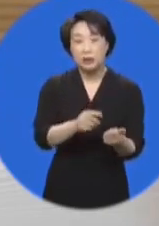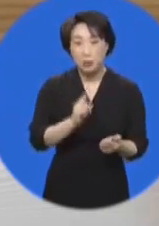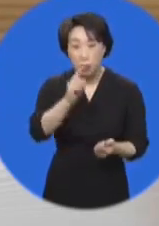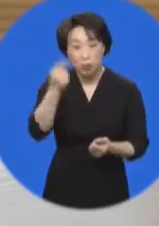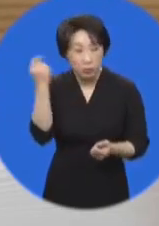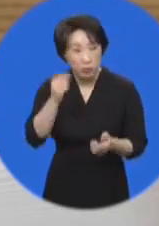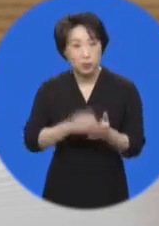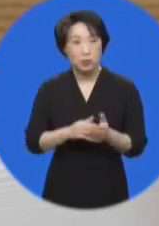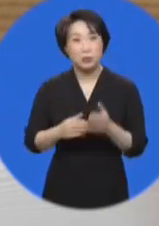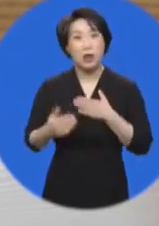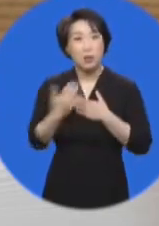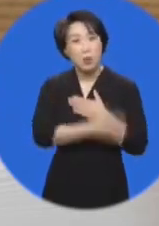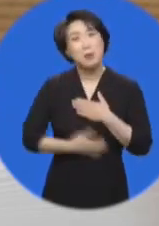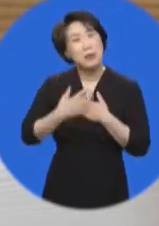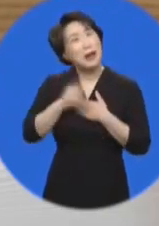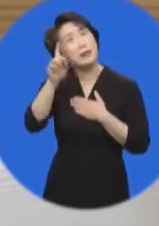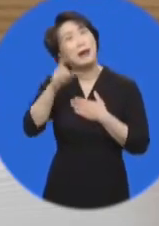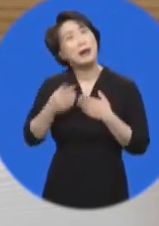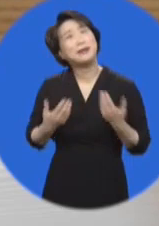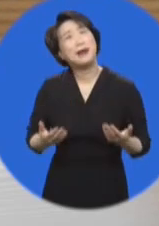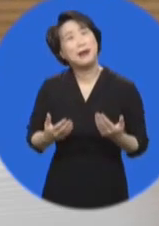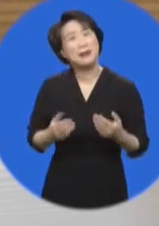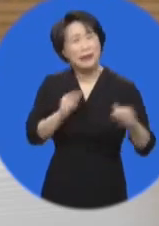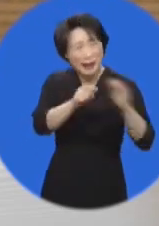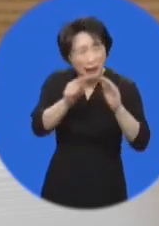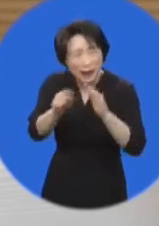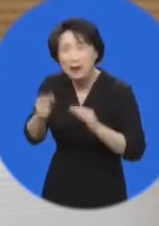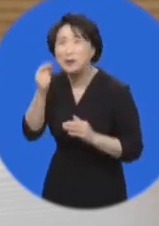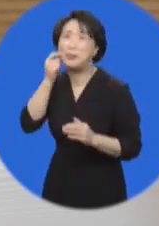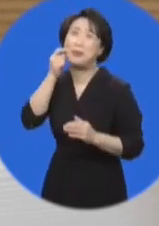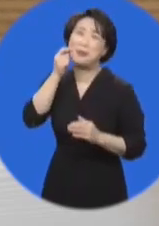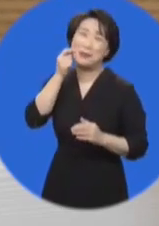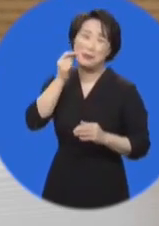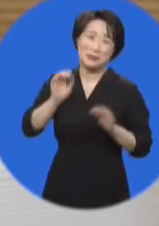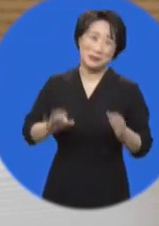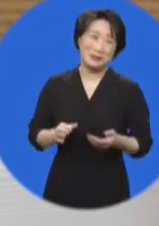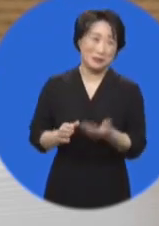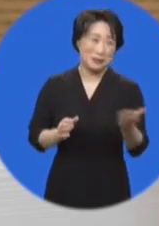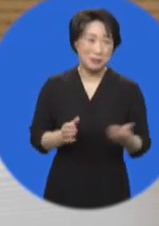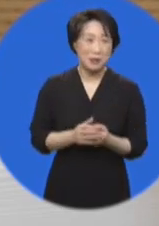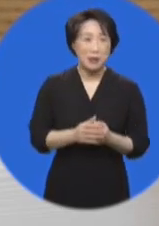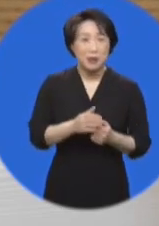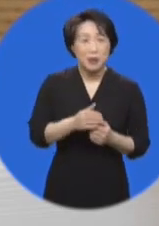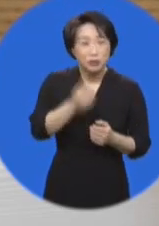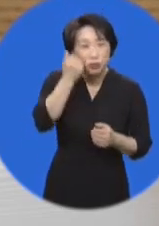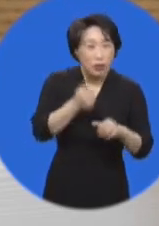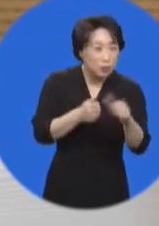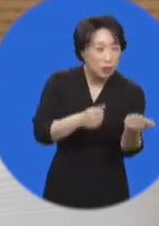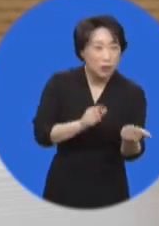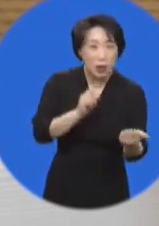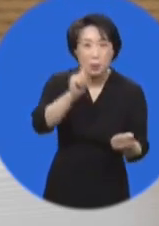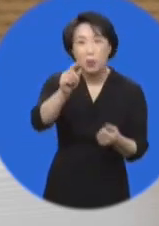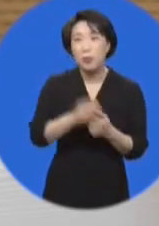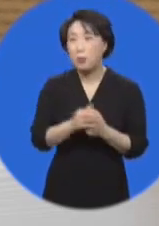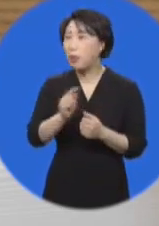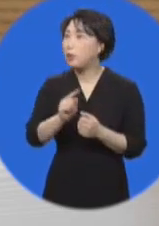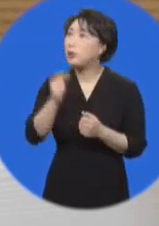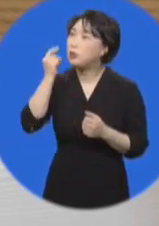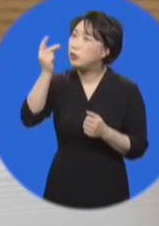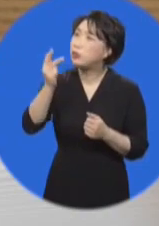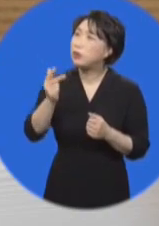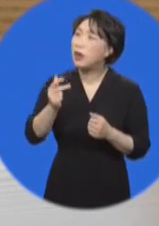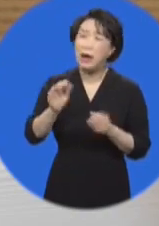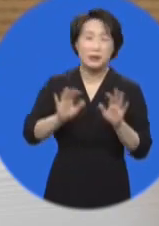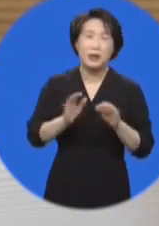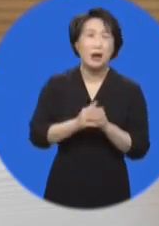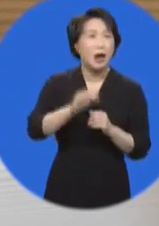집마다 못 갈 때가 많, 못 가지 거의. 왜냐면 상당한 집에 보통 보면 어떤 때는 일주일에 뭐 막